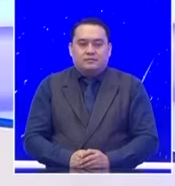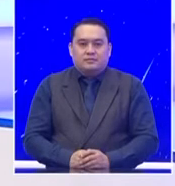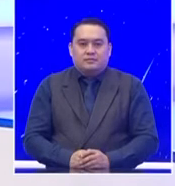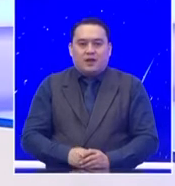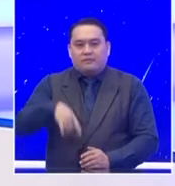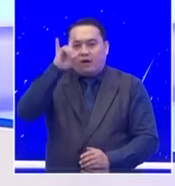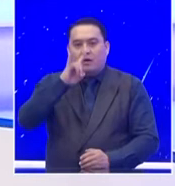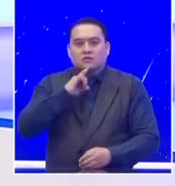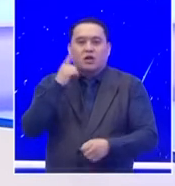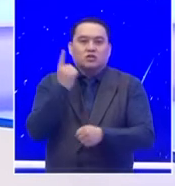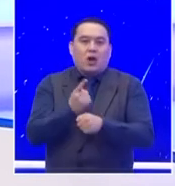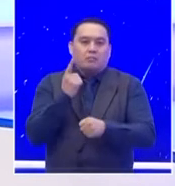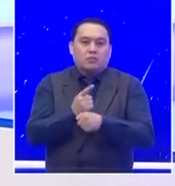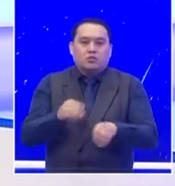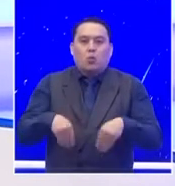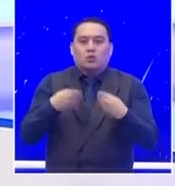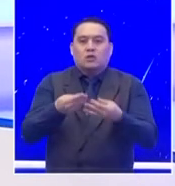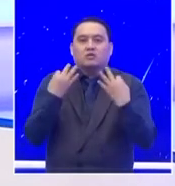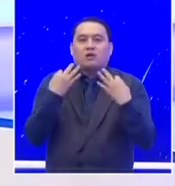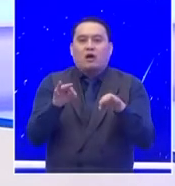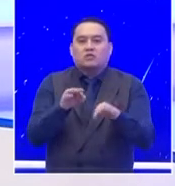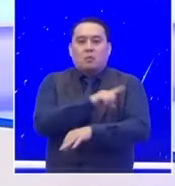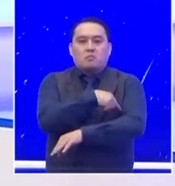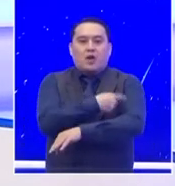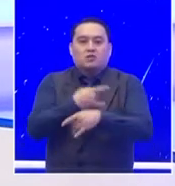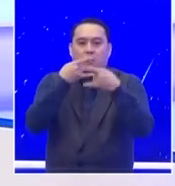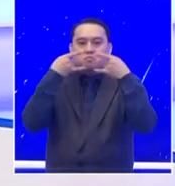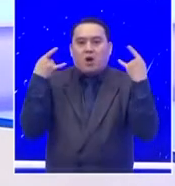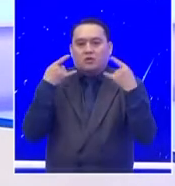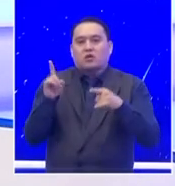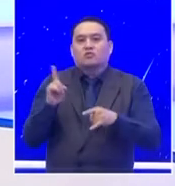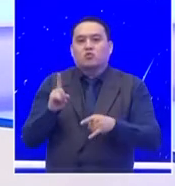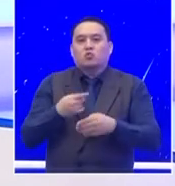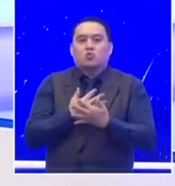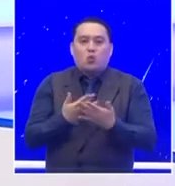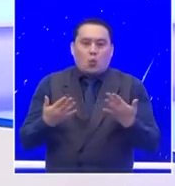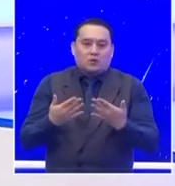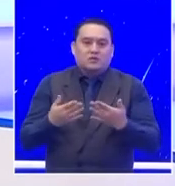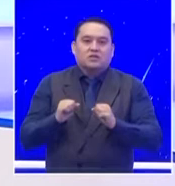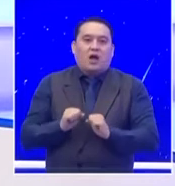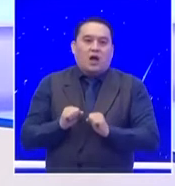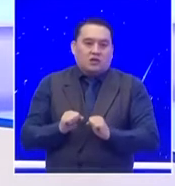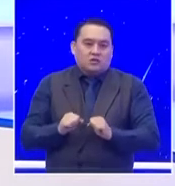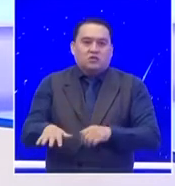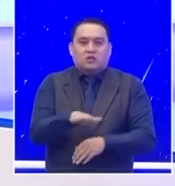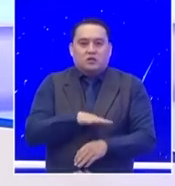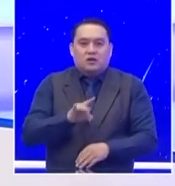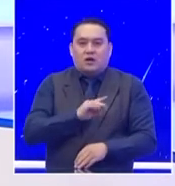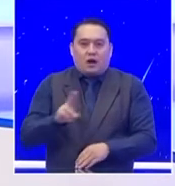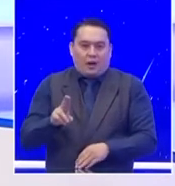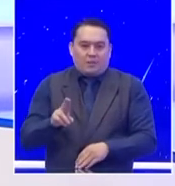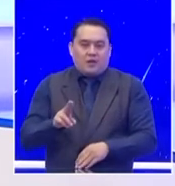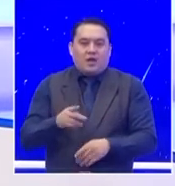В Казахстане запретили выдавать разрешение на вывоз медицинских масок, а также других защитных средств с территории